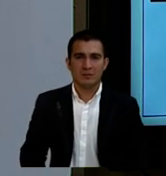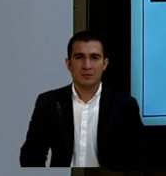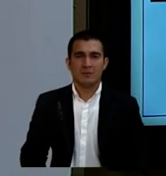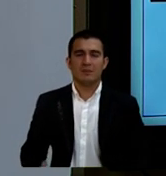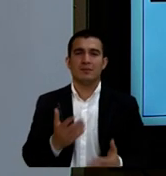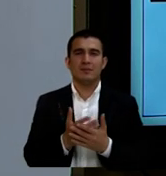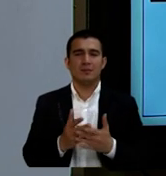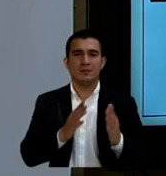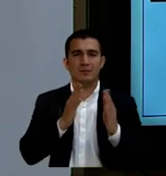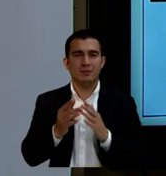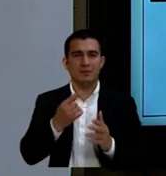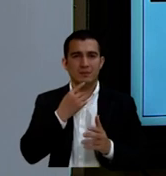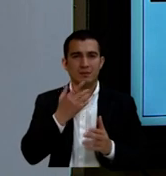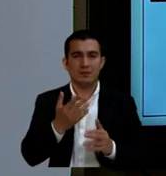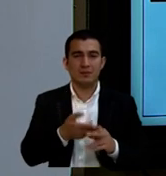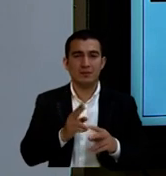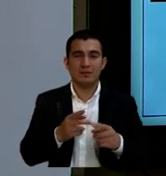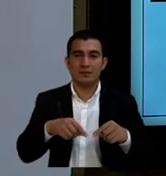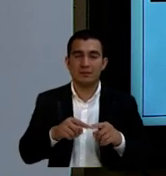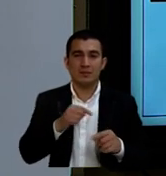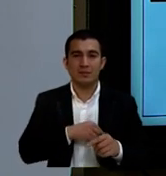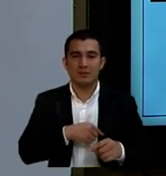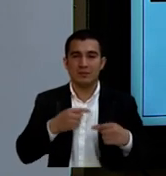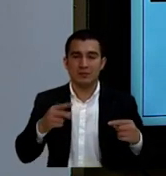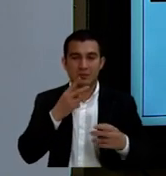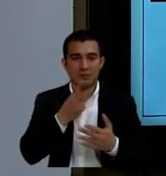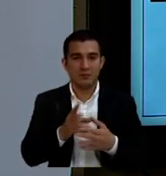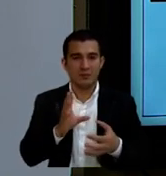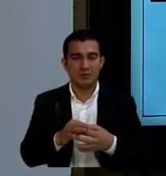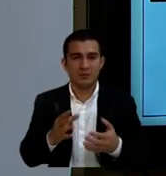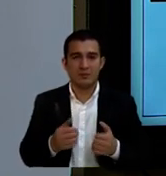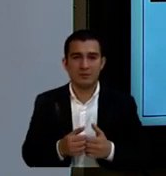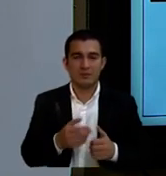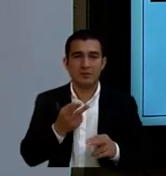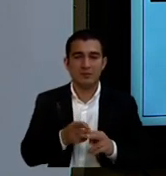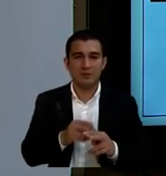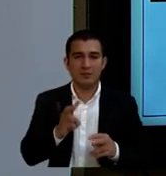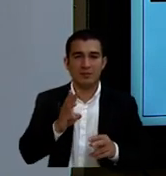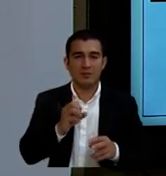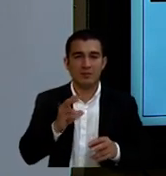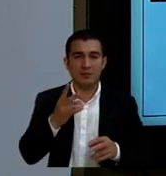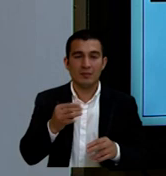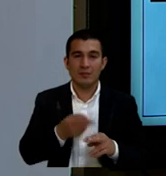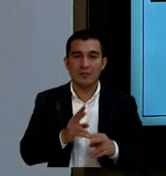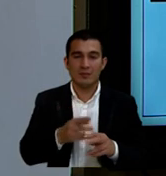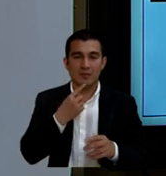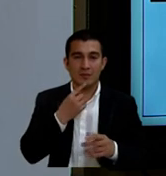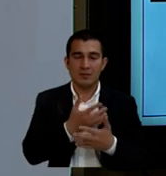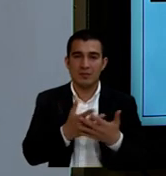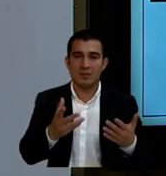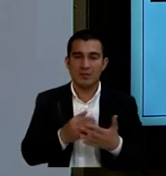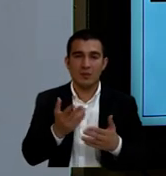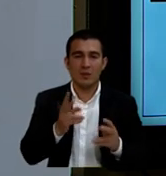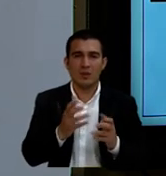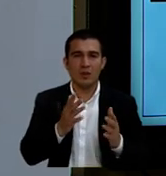Ana endi nutqning kommunikativ sifatlariga to'xtalamiz. Ya'ni madaniy nutq bo'lishi uchun uning